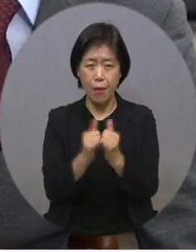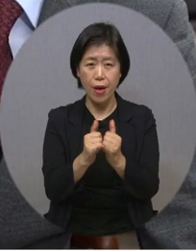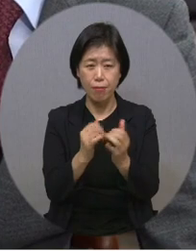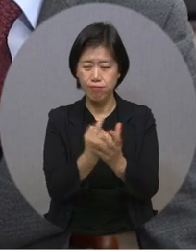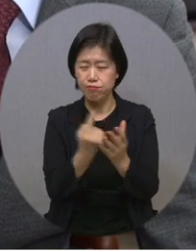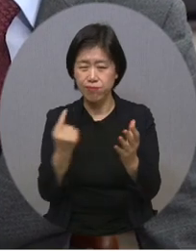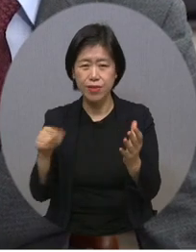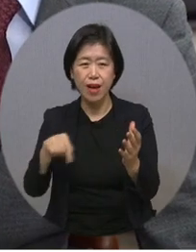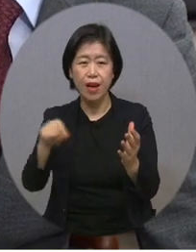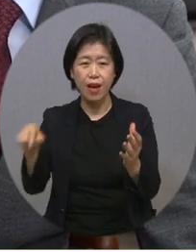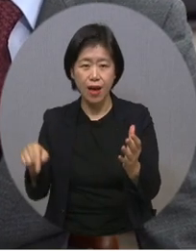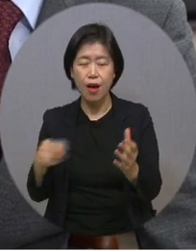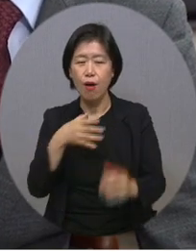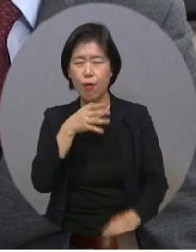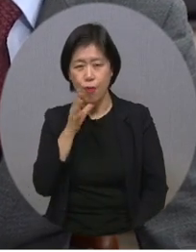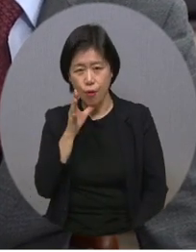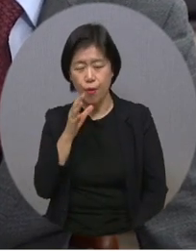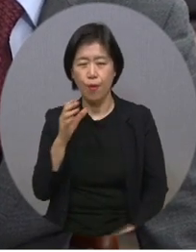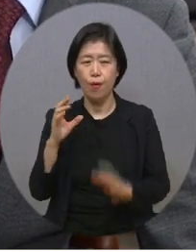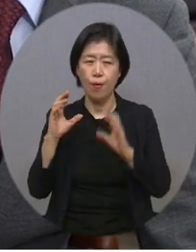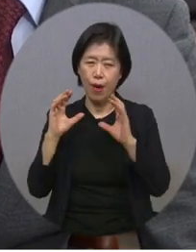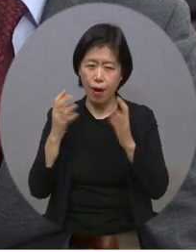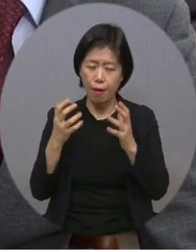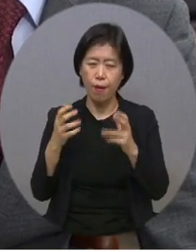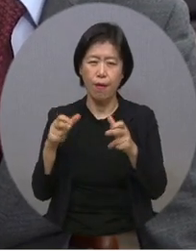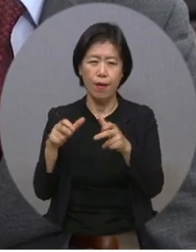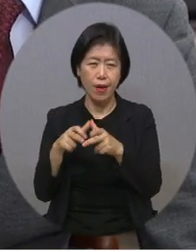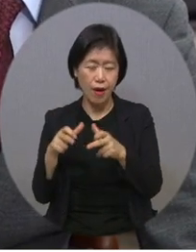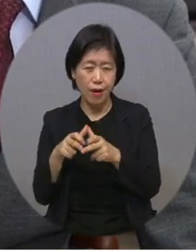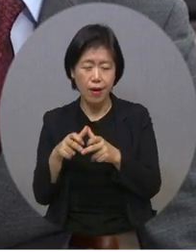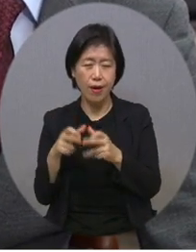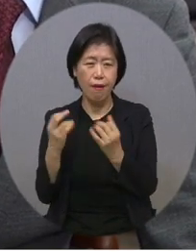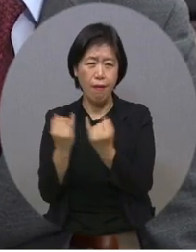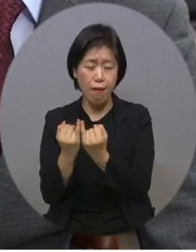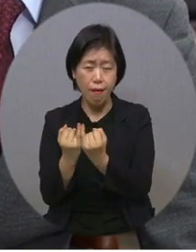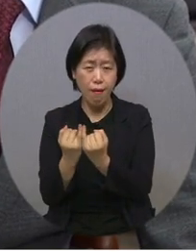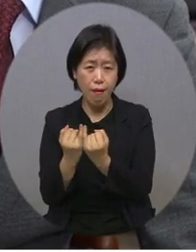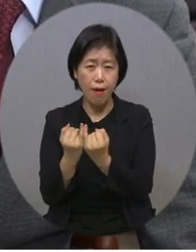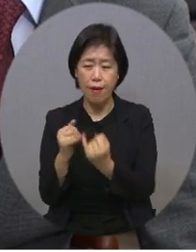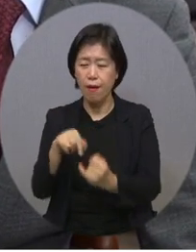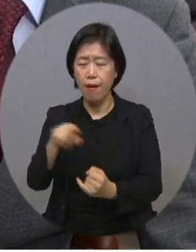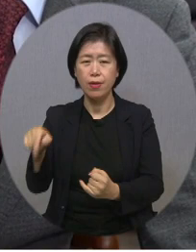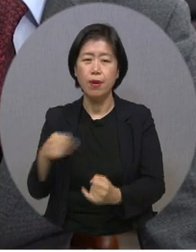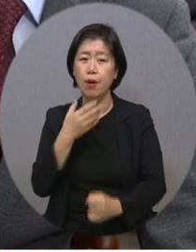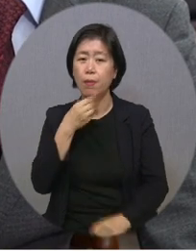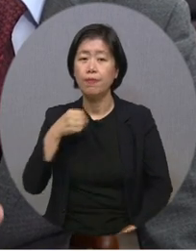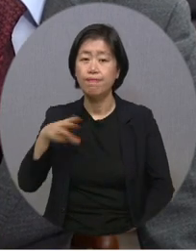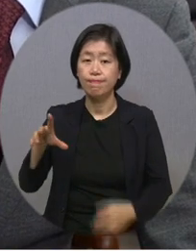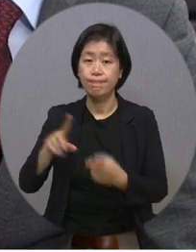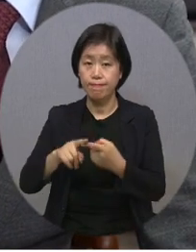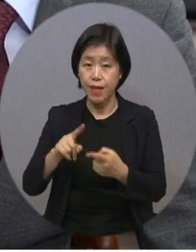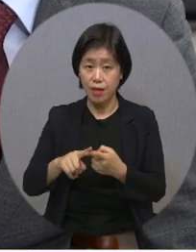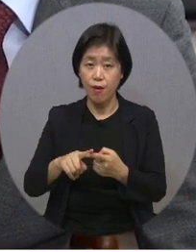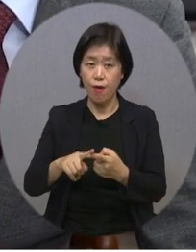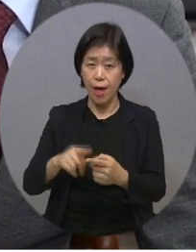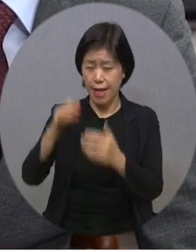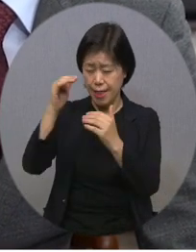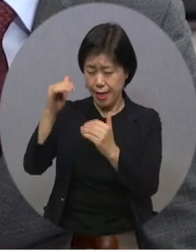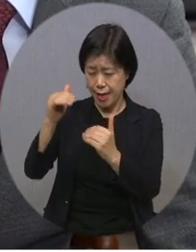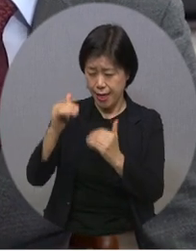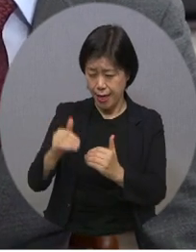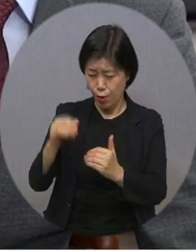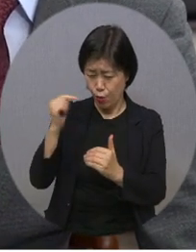또 노인 복지 아동 복지 이런 모든 것들을 굉장히 좀 이렇게 체계적이고 꼼꼼하게 챙기고